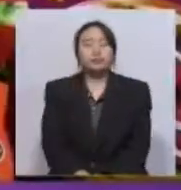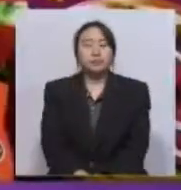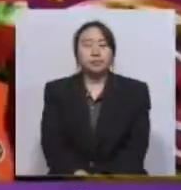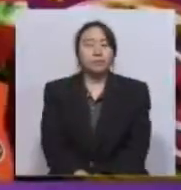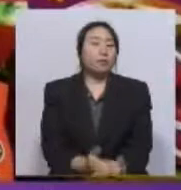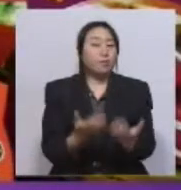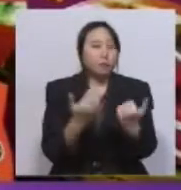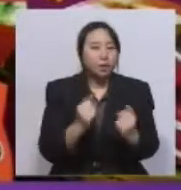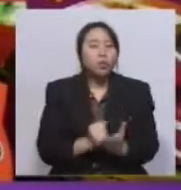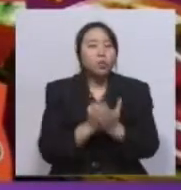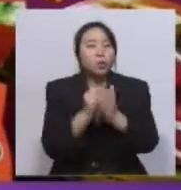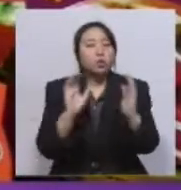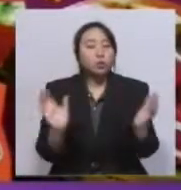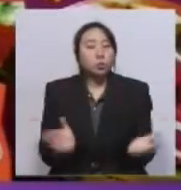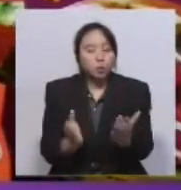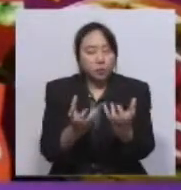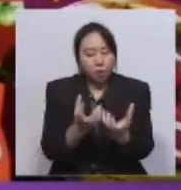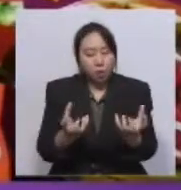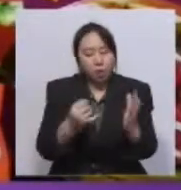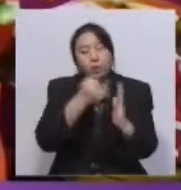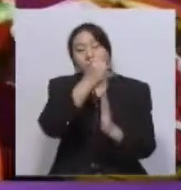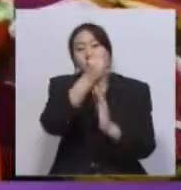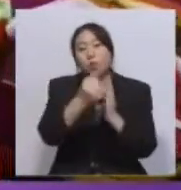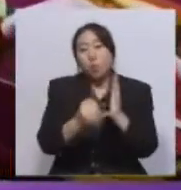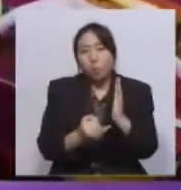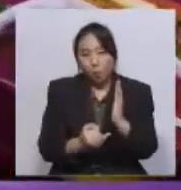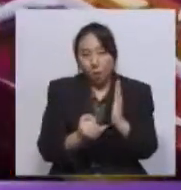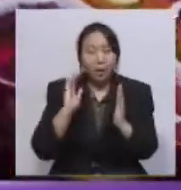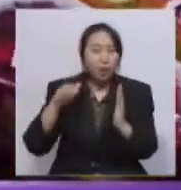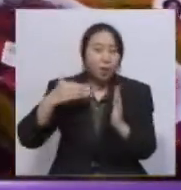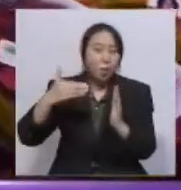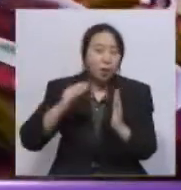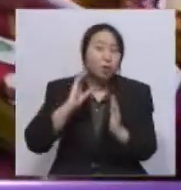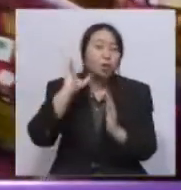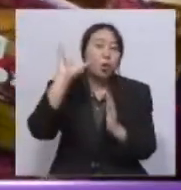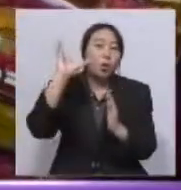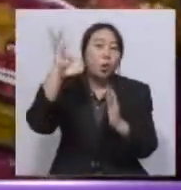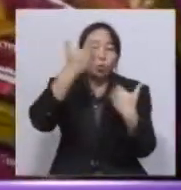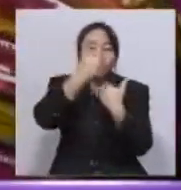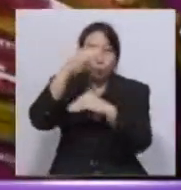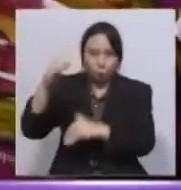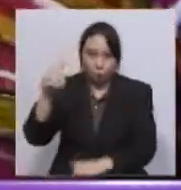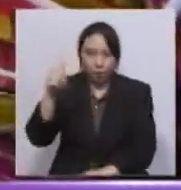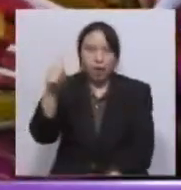ซึ่งจะเป็นการส่งเสริมผลิตภัณฑ์ชุมชนให้ก้าวสู่ครัวโลกธีรพงษ์